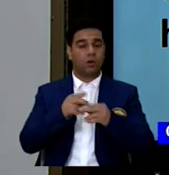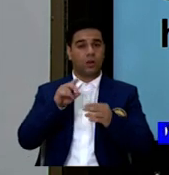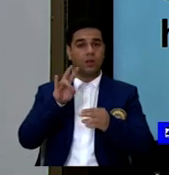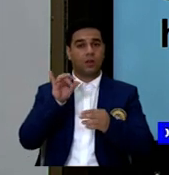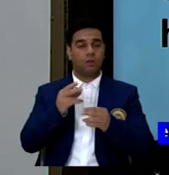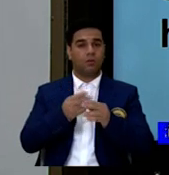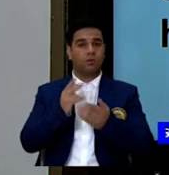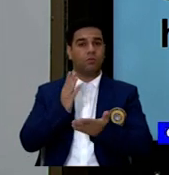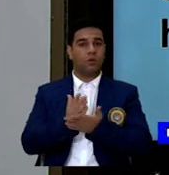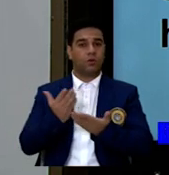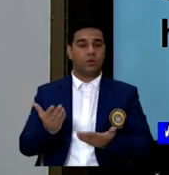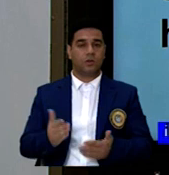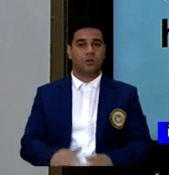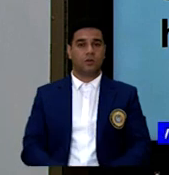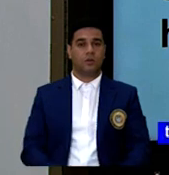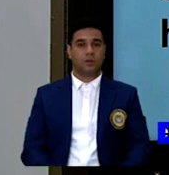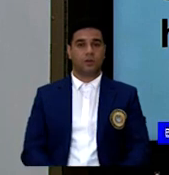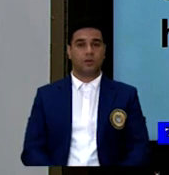hujayralaridan iborat?